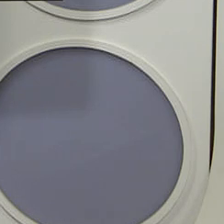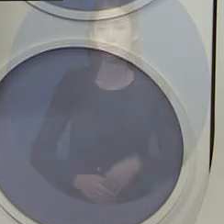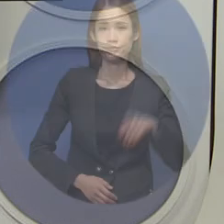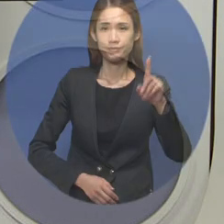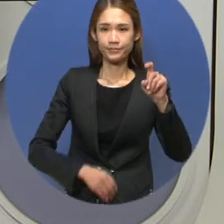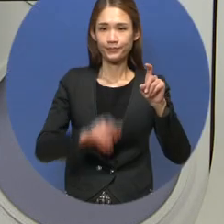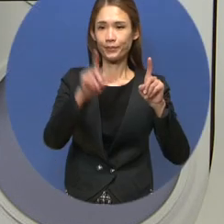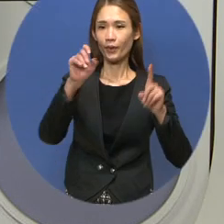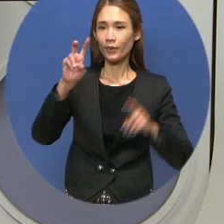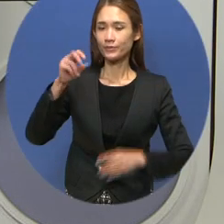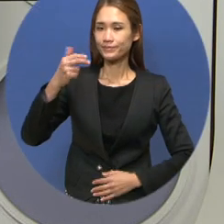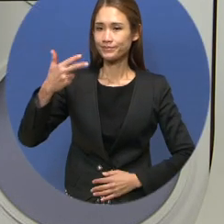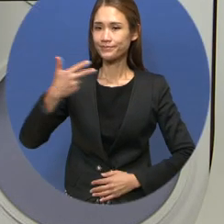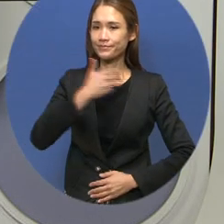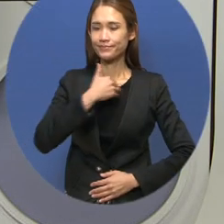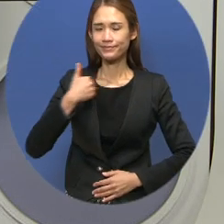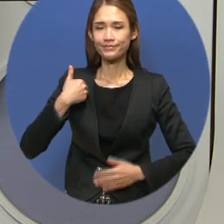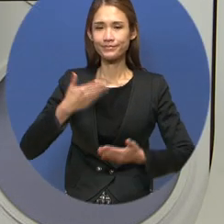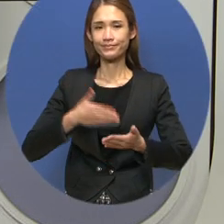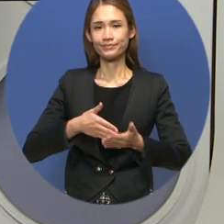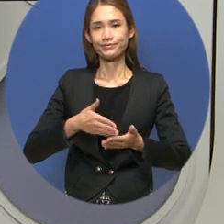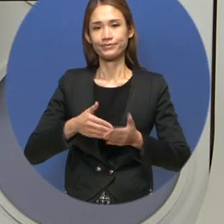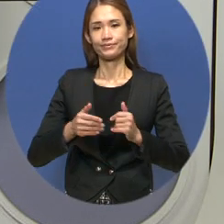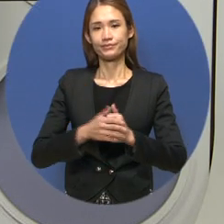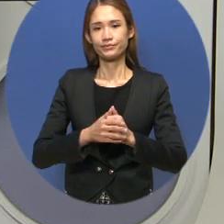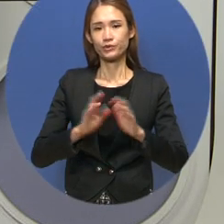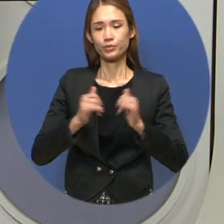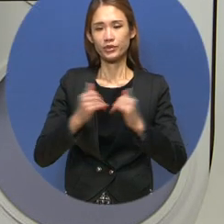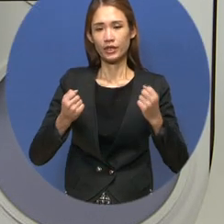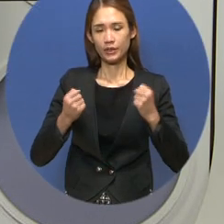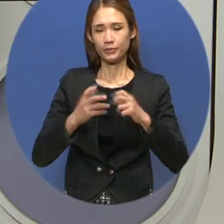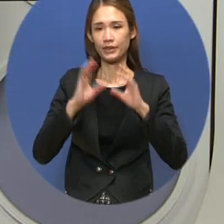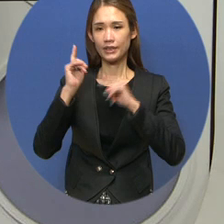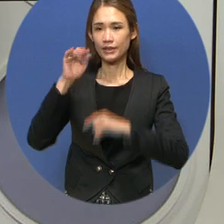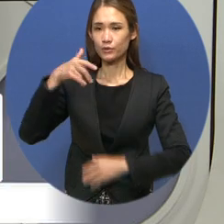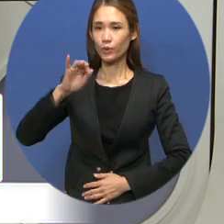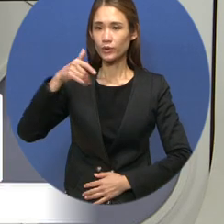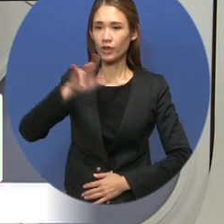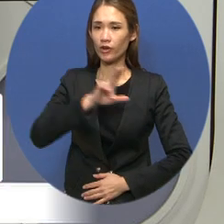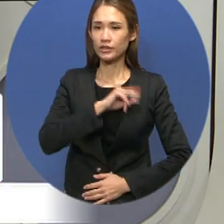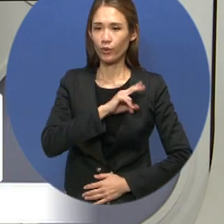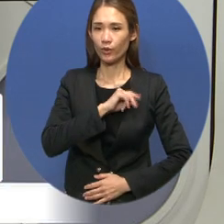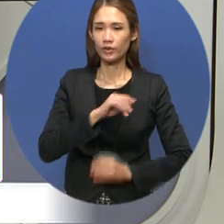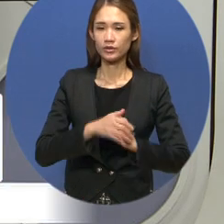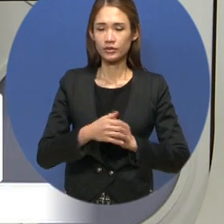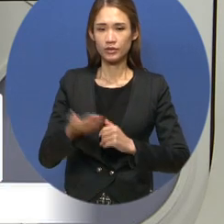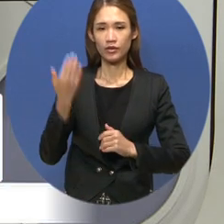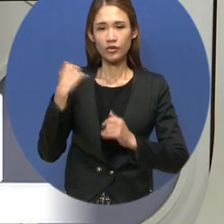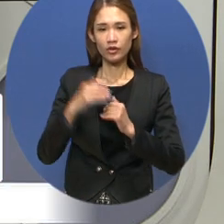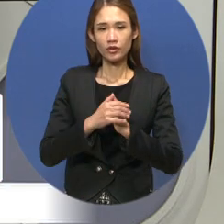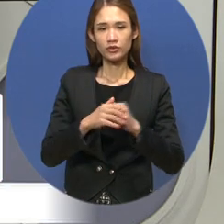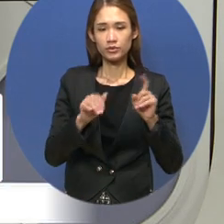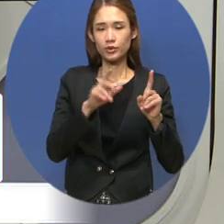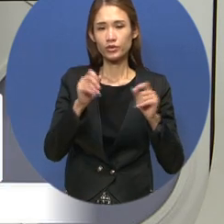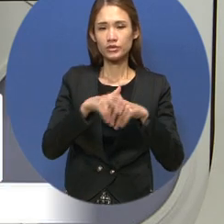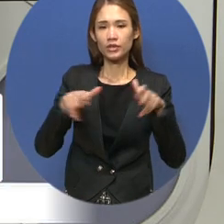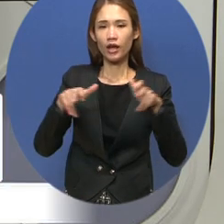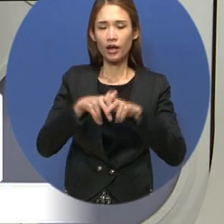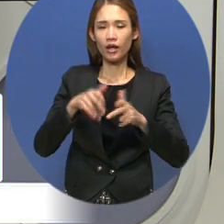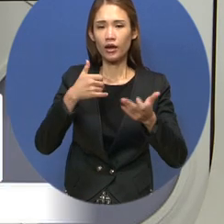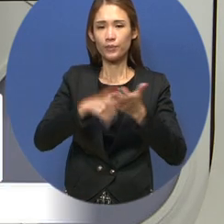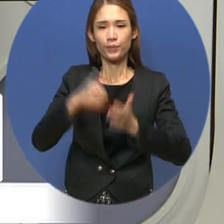11월 27일 만 말아 놓습니다 국민의 힘 이종성 의원은 지난 20일 장애물 없는 생활환경 인증